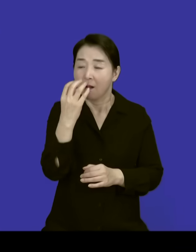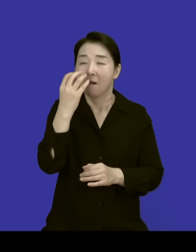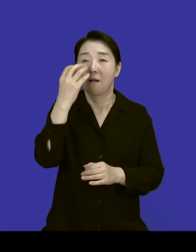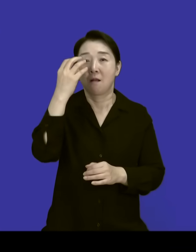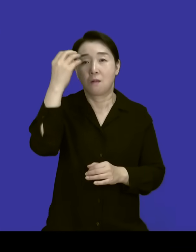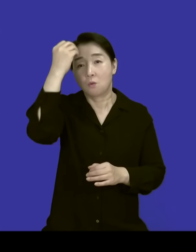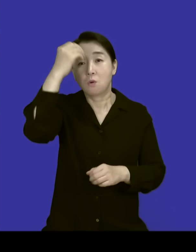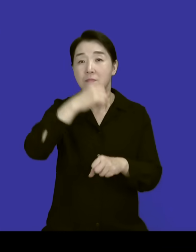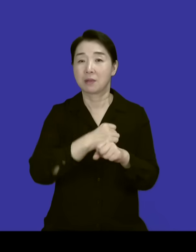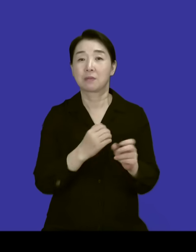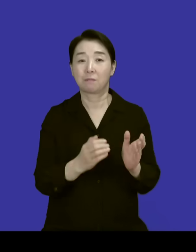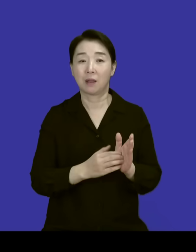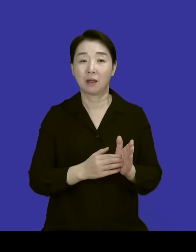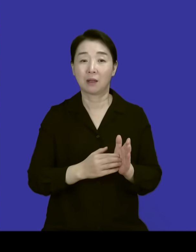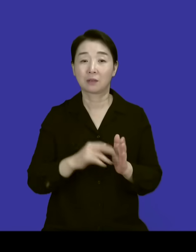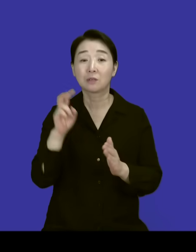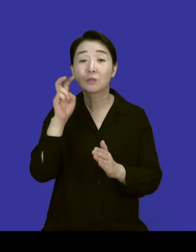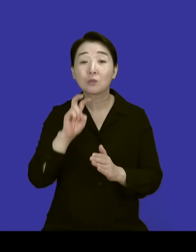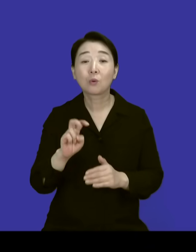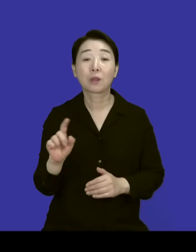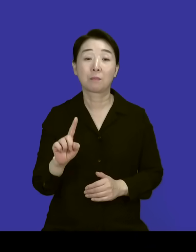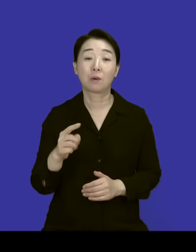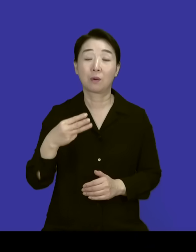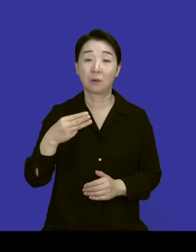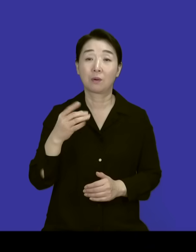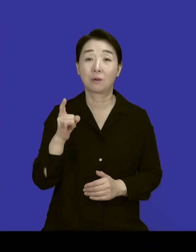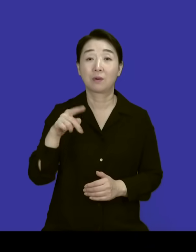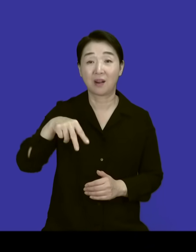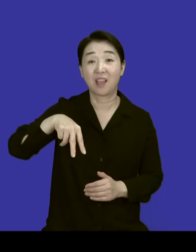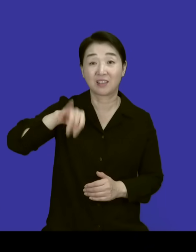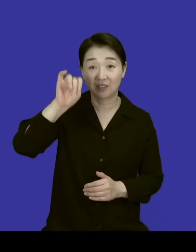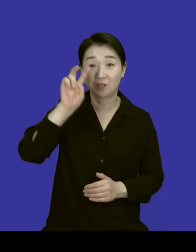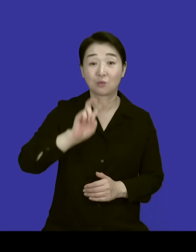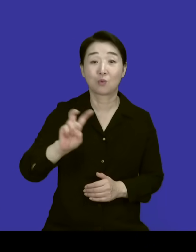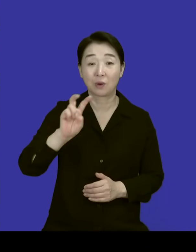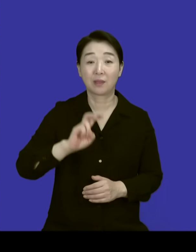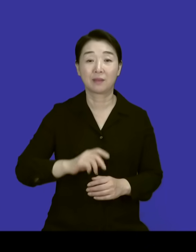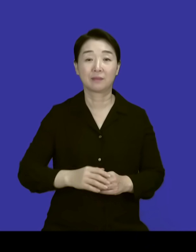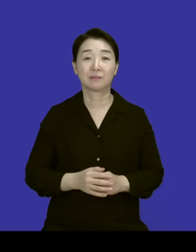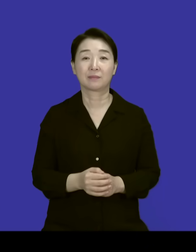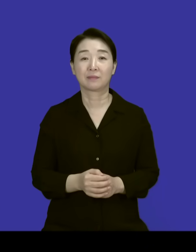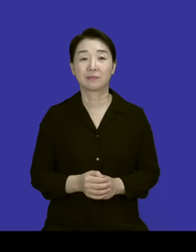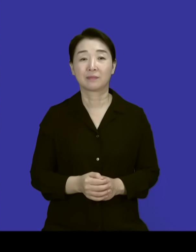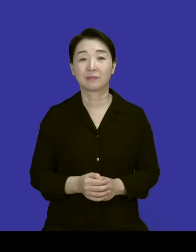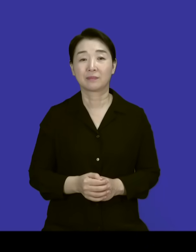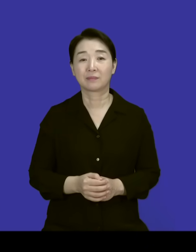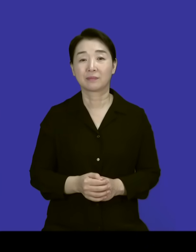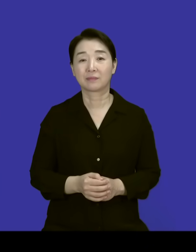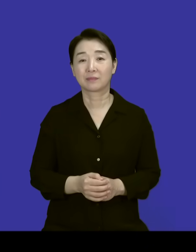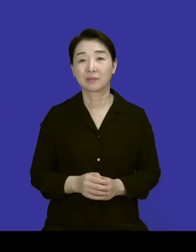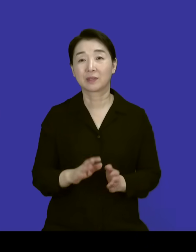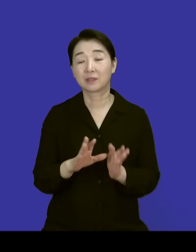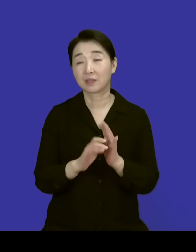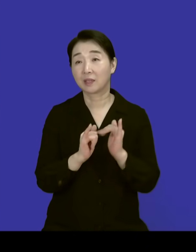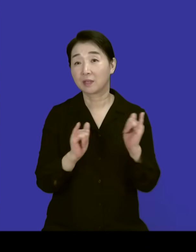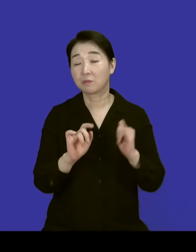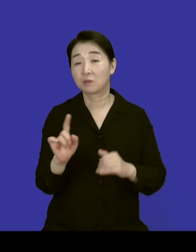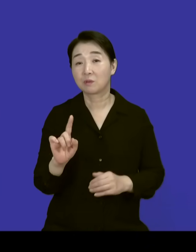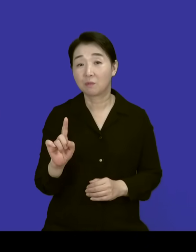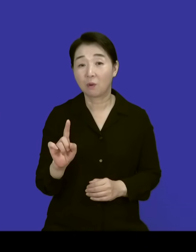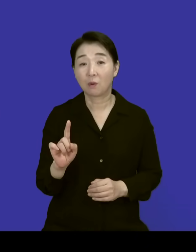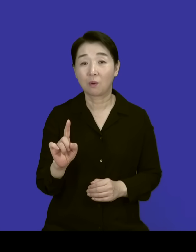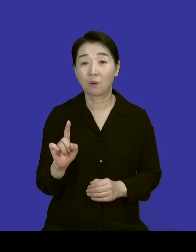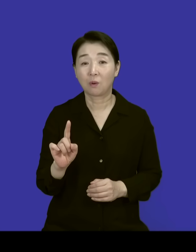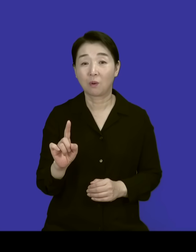하니까 예. 그 노래가 이제 렉시 눈물씨 과장하고 트랙이에요. 아프리카 음악. 예. 그 당시엔 이제 사람들은 다 저 음악이 뭐지라고 했는데